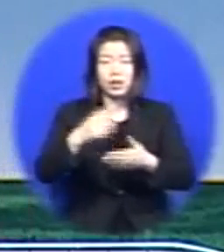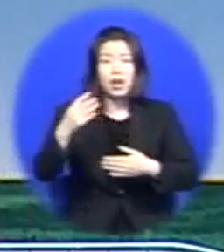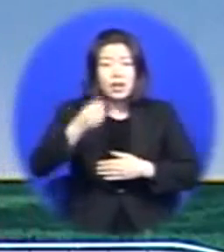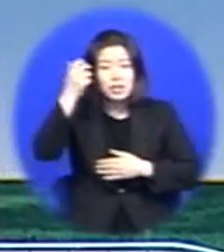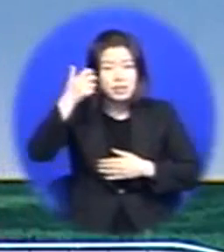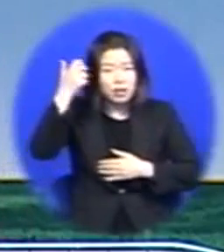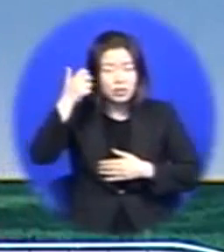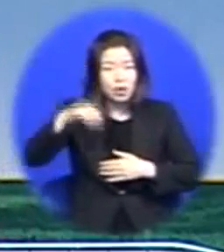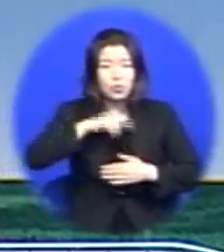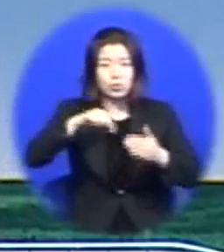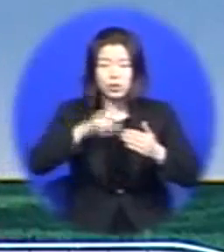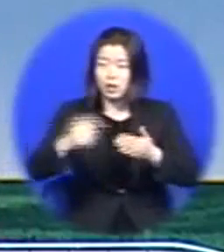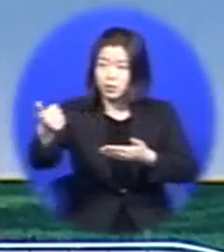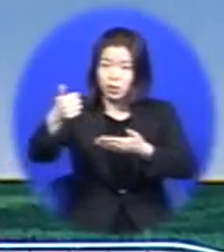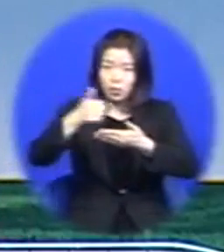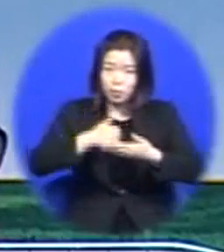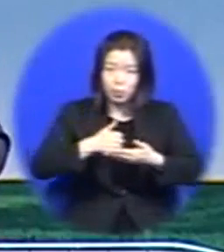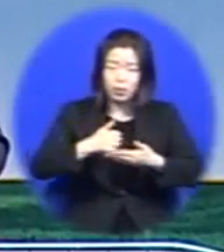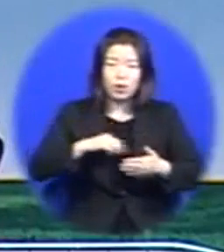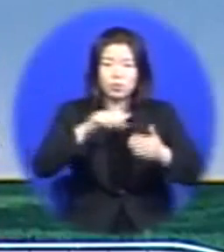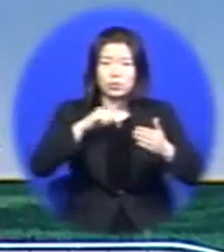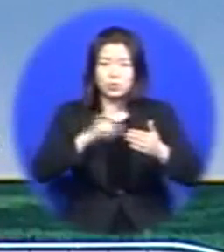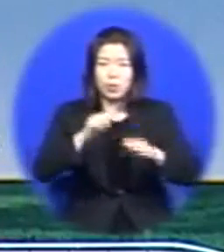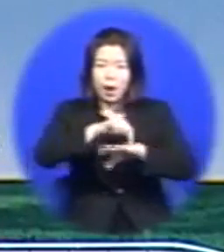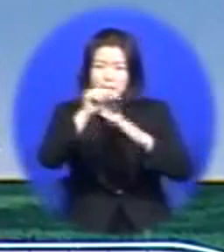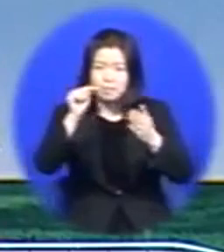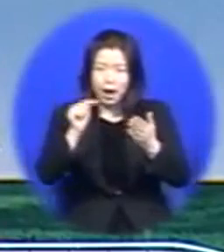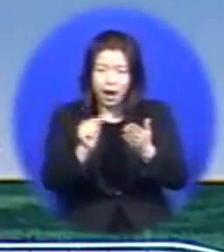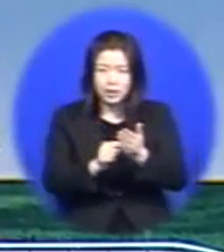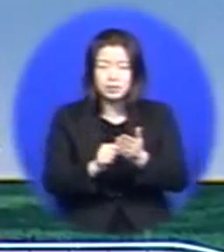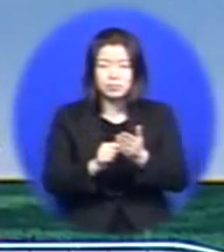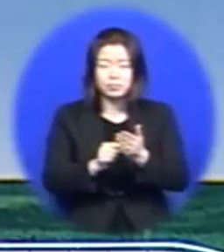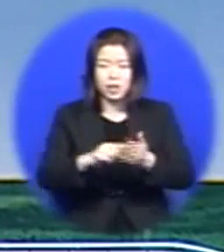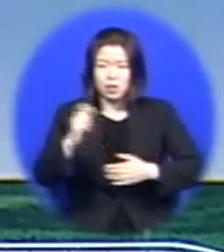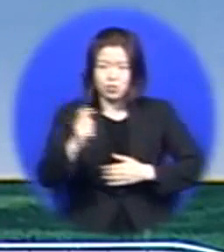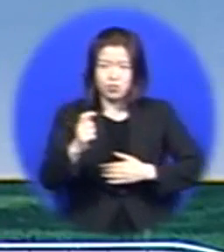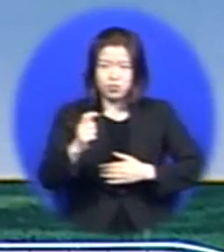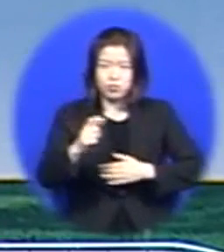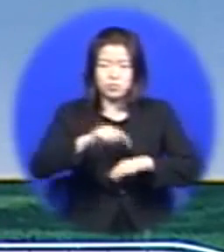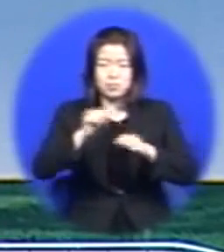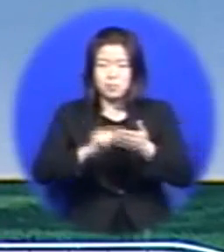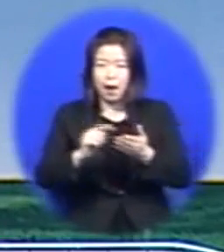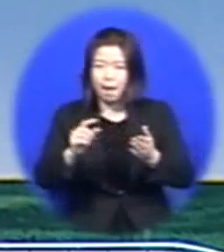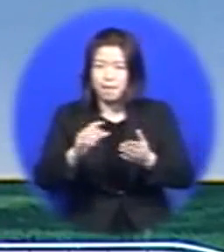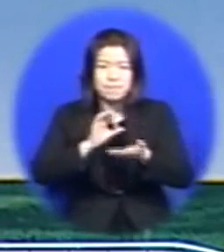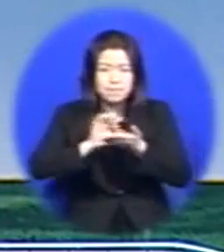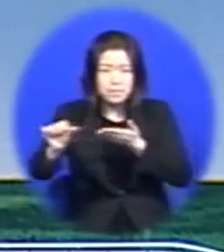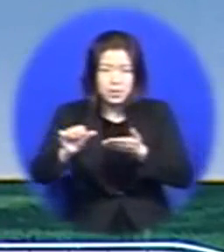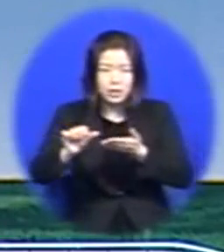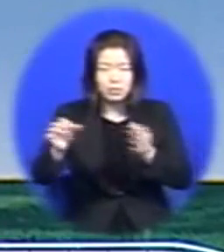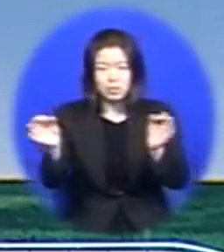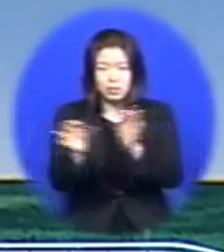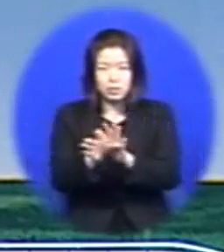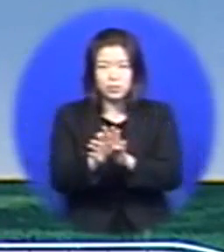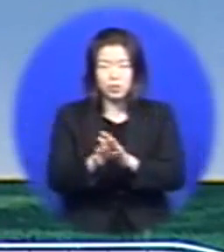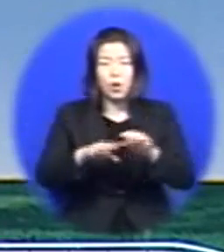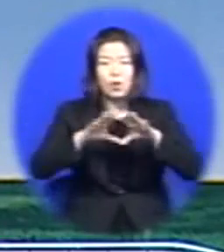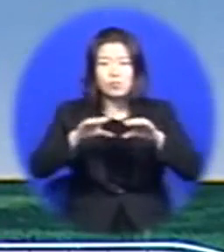우리 가운데 보내주셔서 우리 속의 마음을 굳은 마음 제거하고 부드러운 마음을 만들어 주실